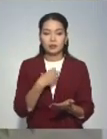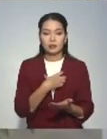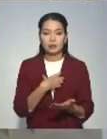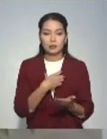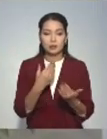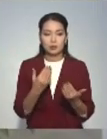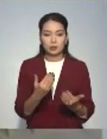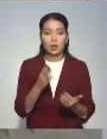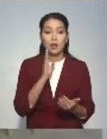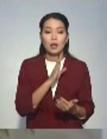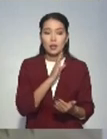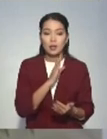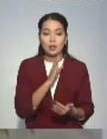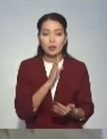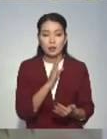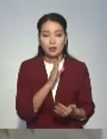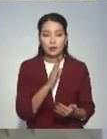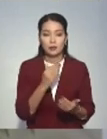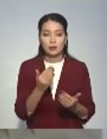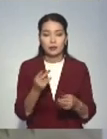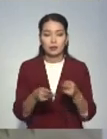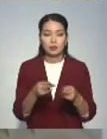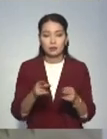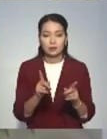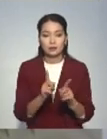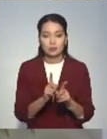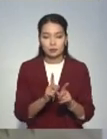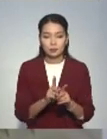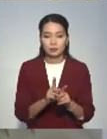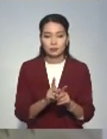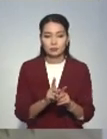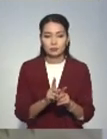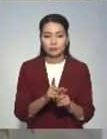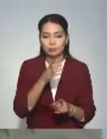ол әйел адамдар, 30-50 жас аралығындағы әйел адамдар.